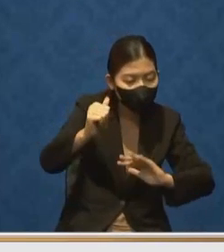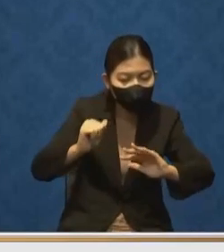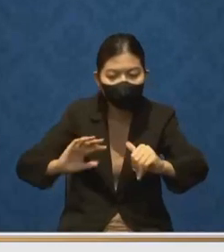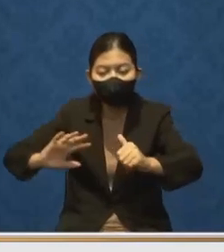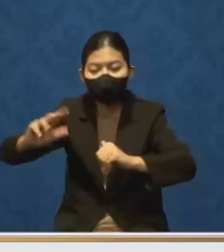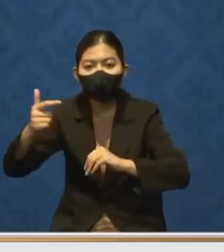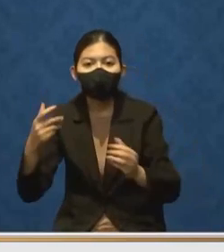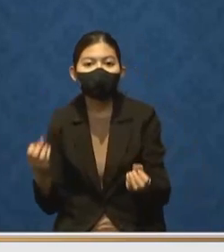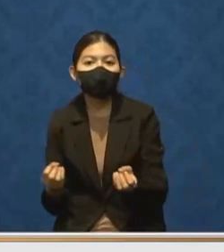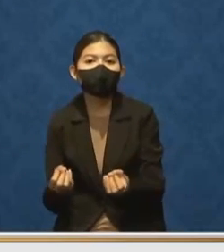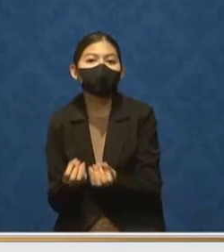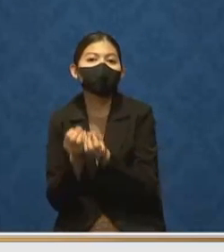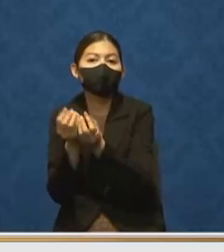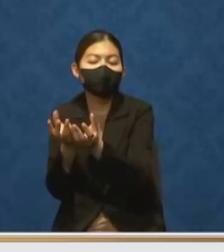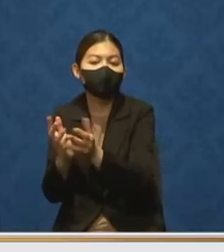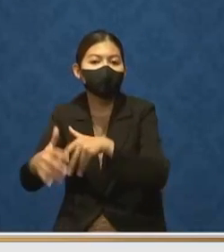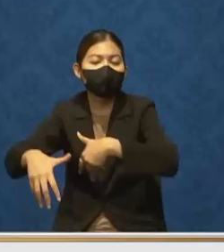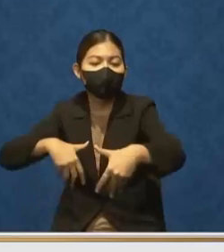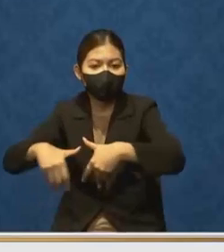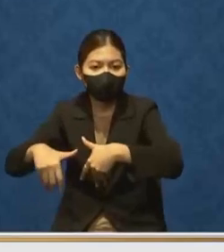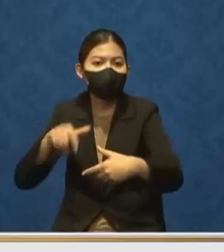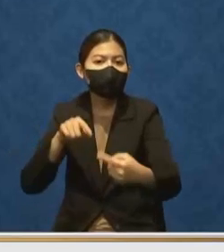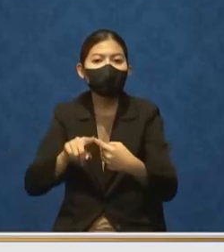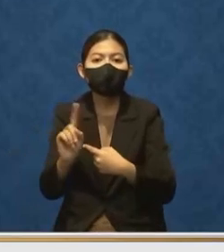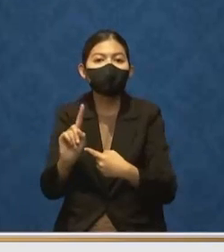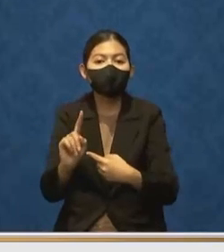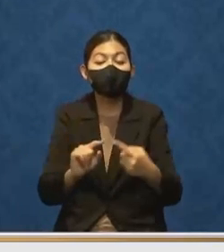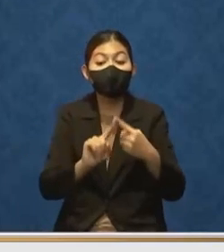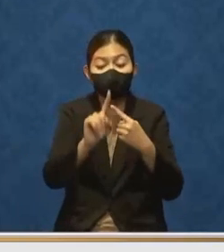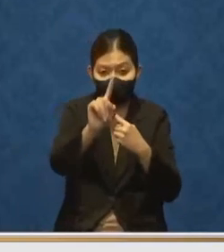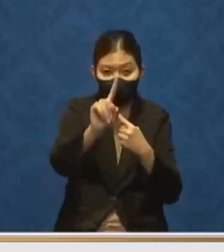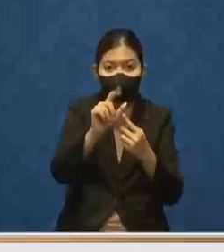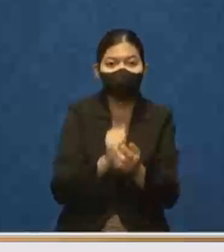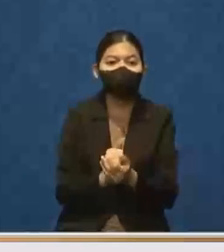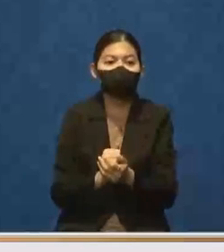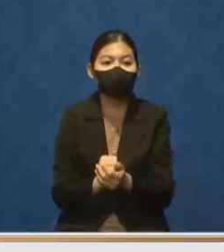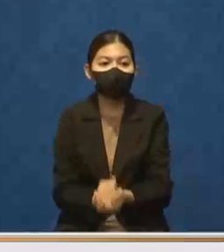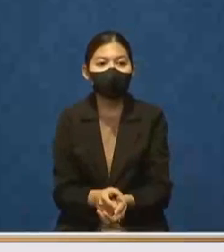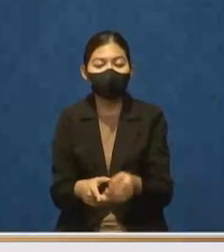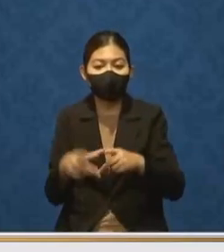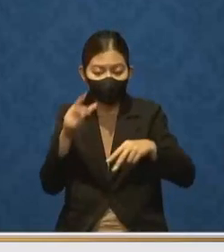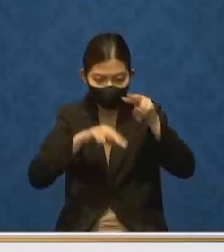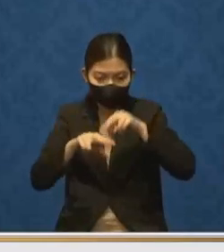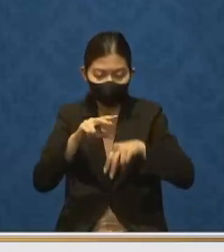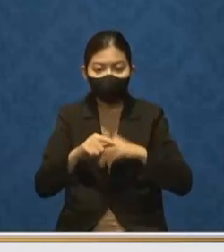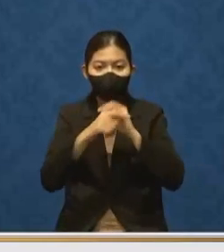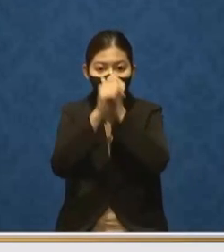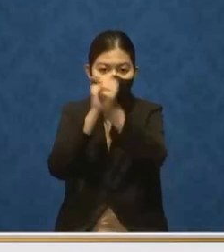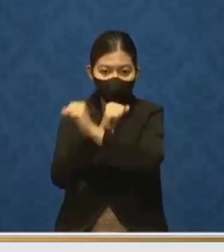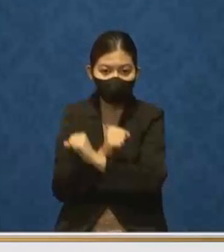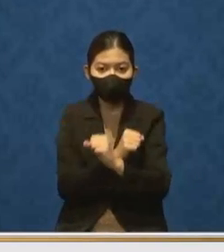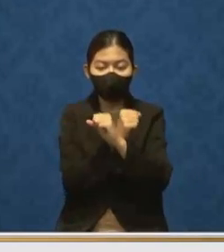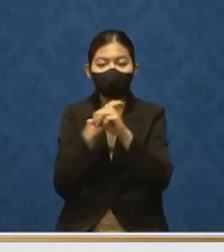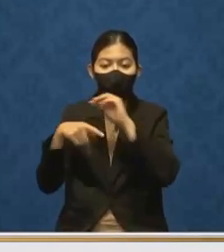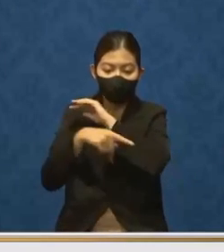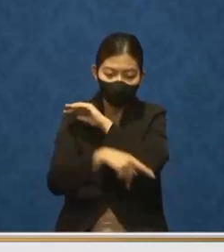อประชาชนส่วนรวมจำแนกตามแผนงานได้ดังนี้ 1. การต่อต้านการทุจริตและประพฤติมิชอบงบประมาณ